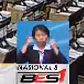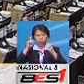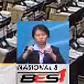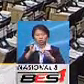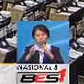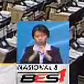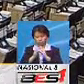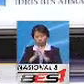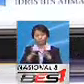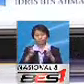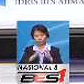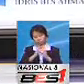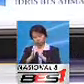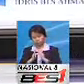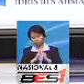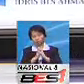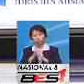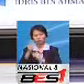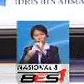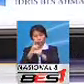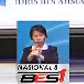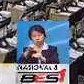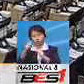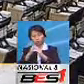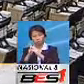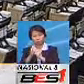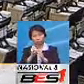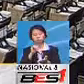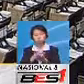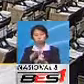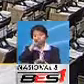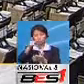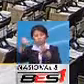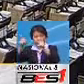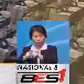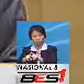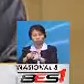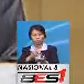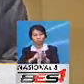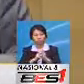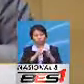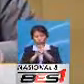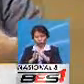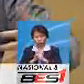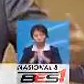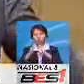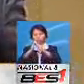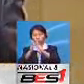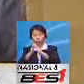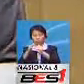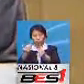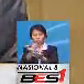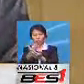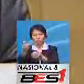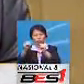bandar-bandar utama di dunia di negara lain itulah hakikat yang berlaku maknanya rumah mampu milik berada di